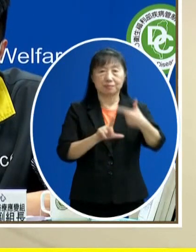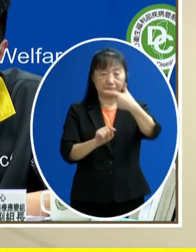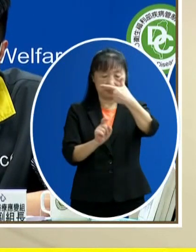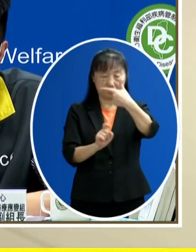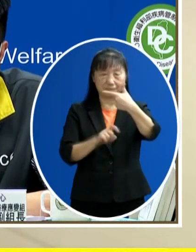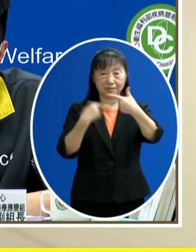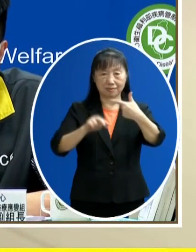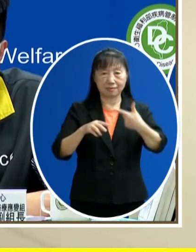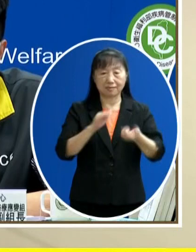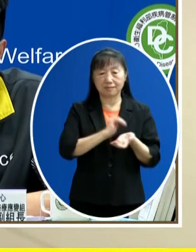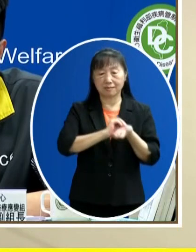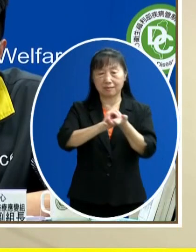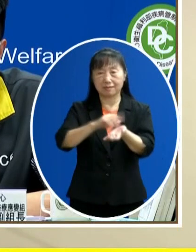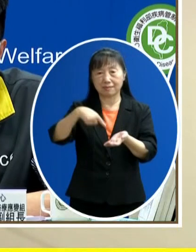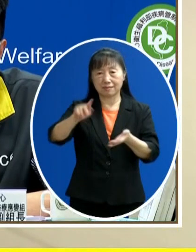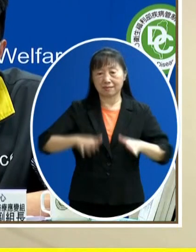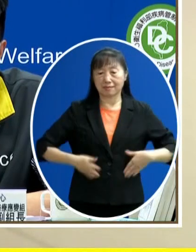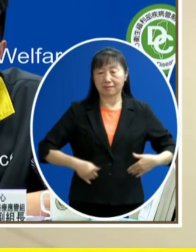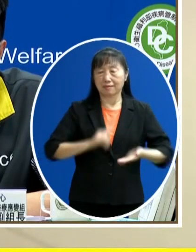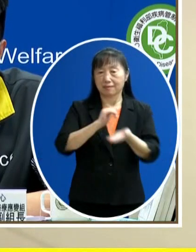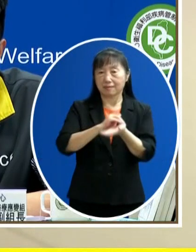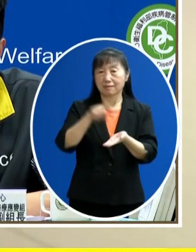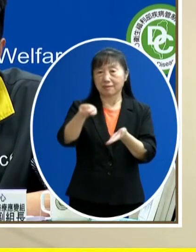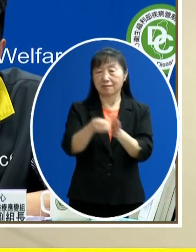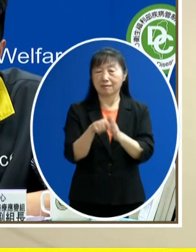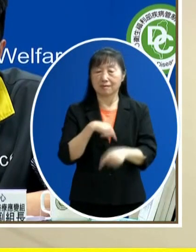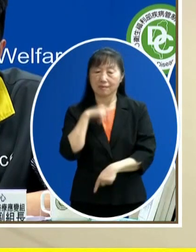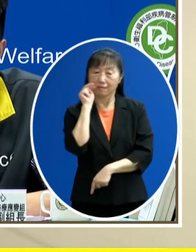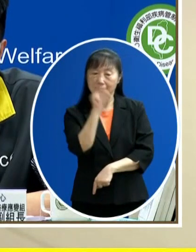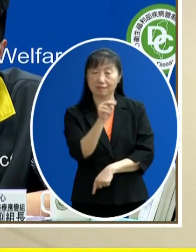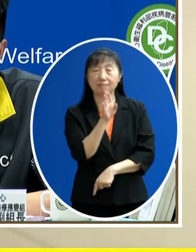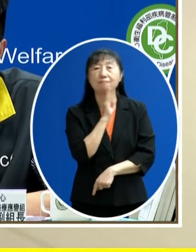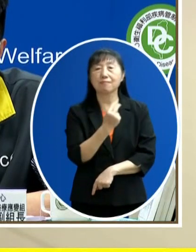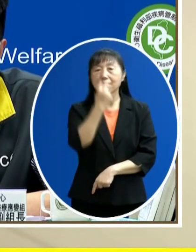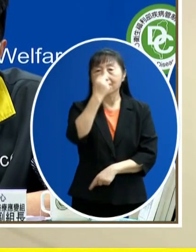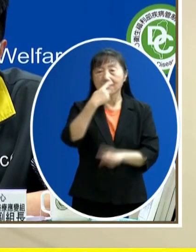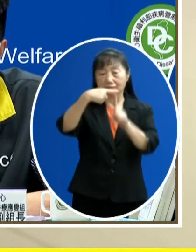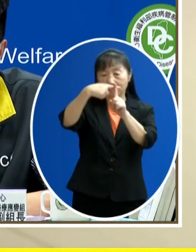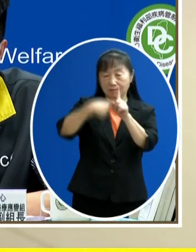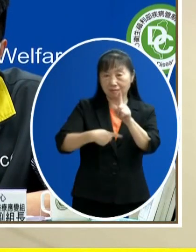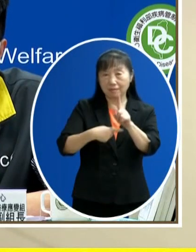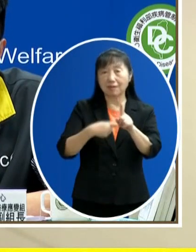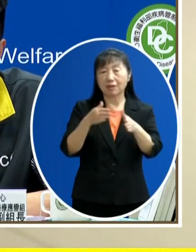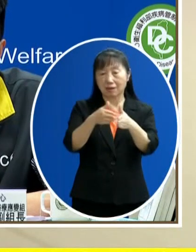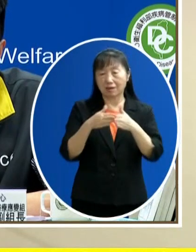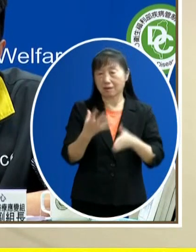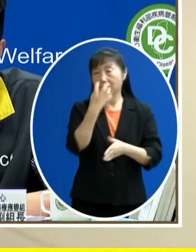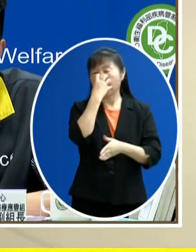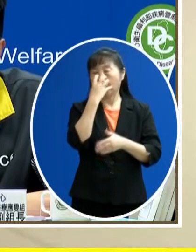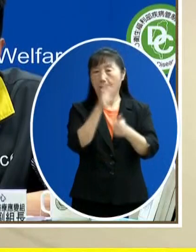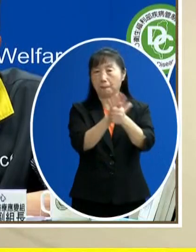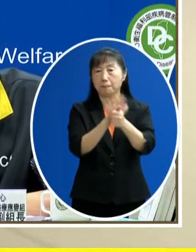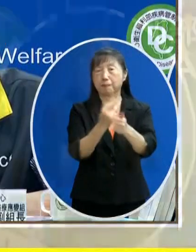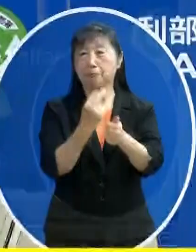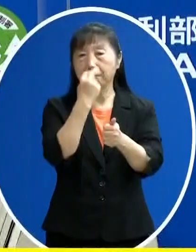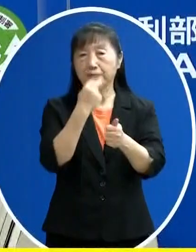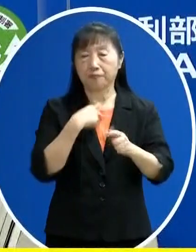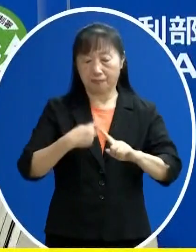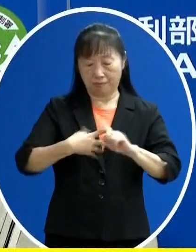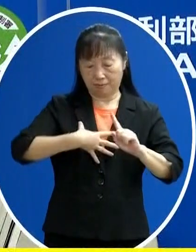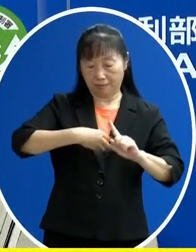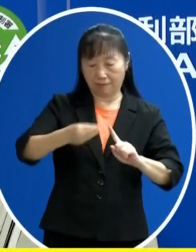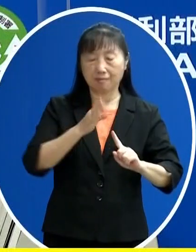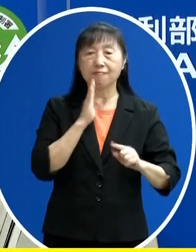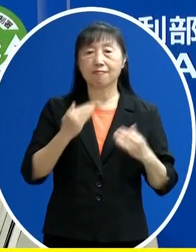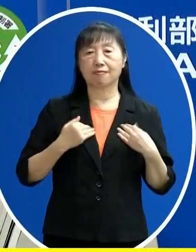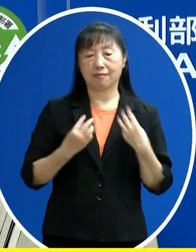6月10号收到急诊，那时候就发现说有氧气浓度下降需要使用氧气的一个情形，那 X 光显示有